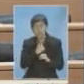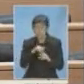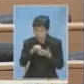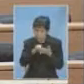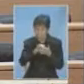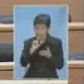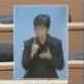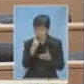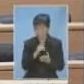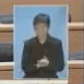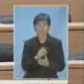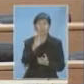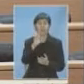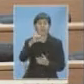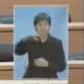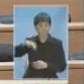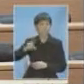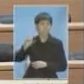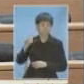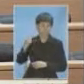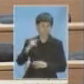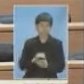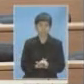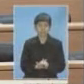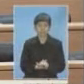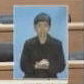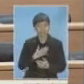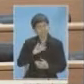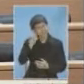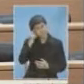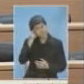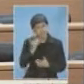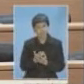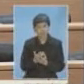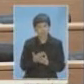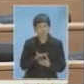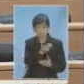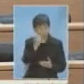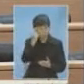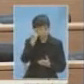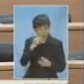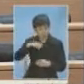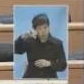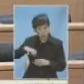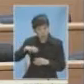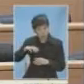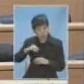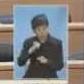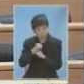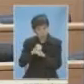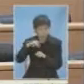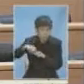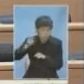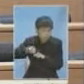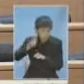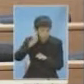รุงฮะรัฐสภาแห่งใหม่ผมยังไม่แน่ใจนะครับสมาชิกสภาเองรู้หรือเปล่าว่าเราจะสร้างสภากันที่เกียกกาย